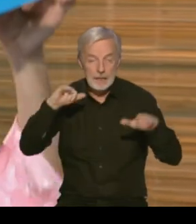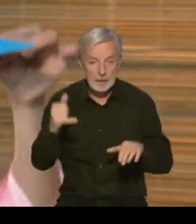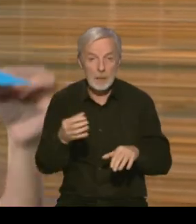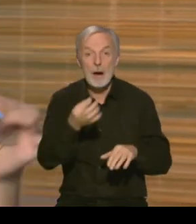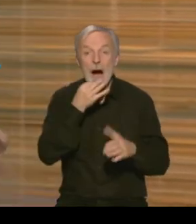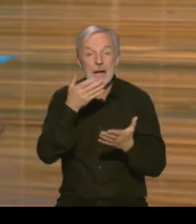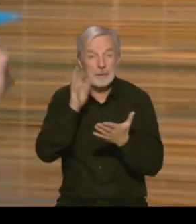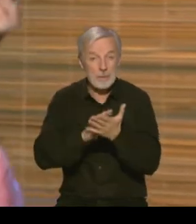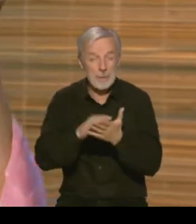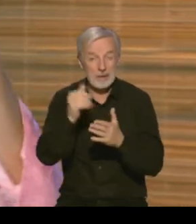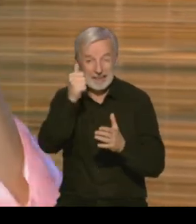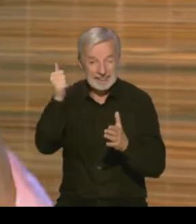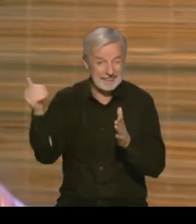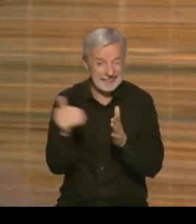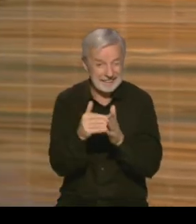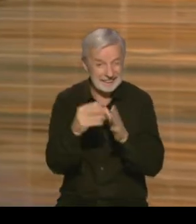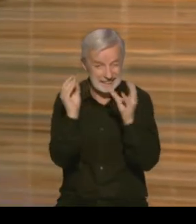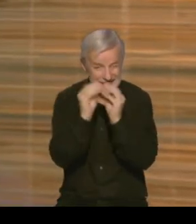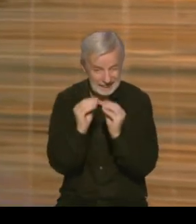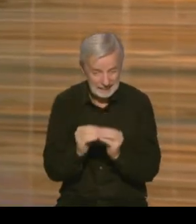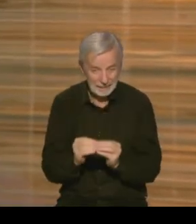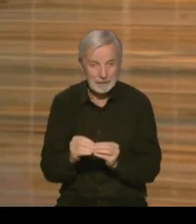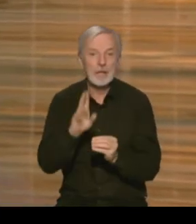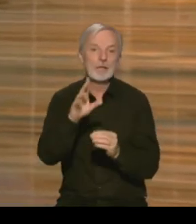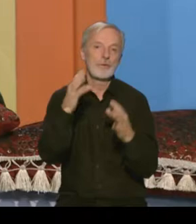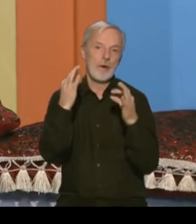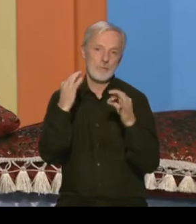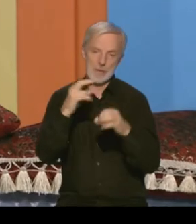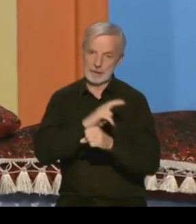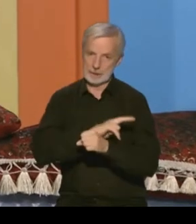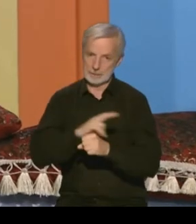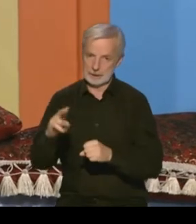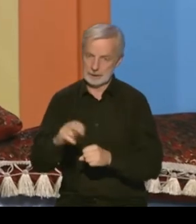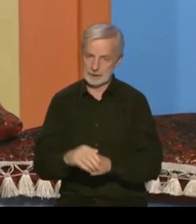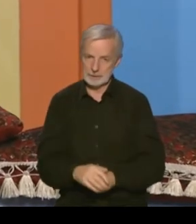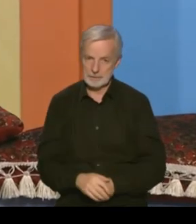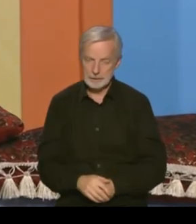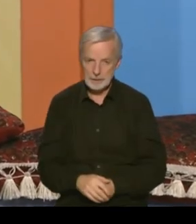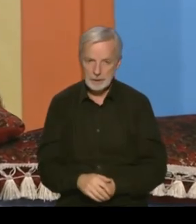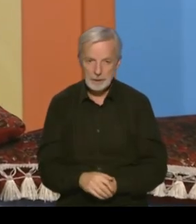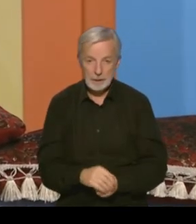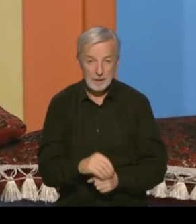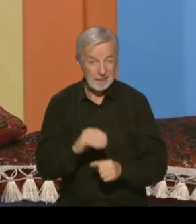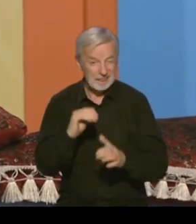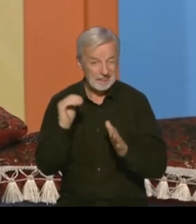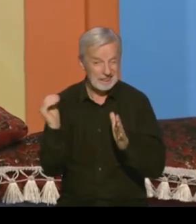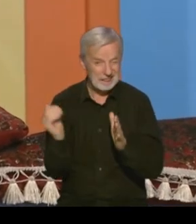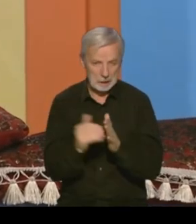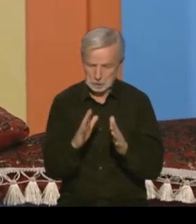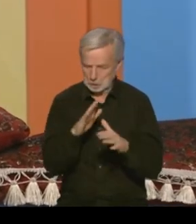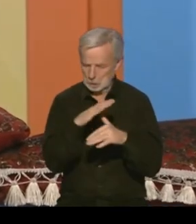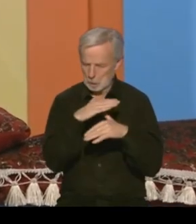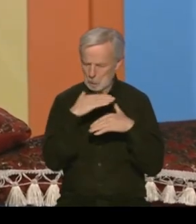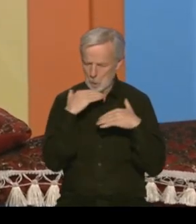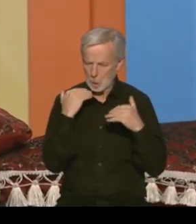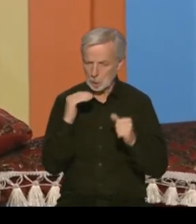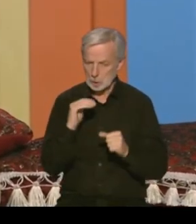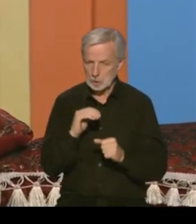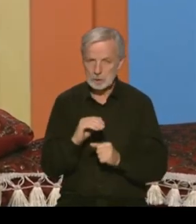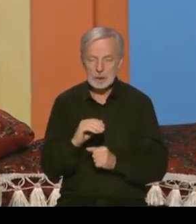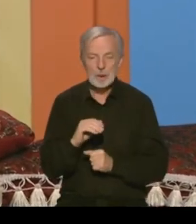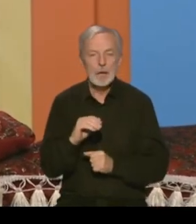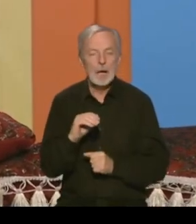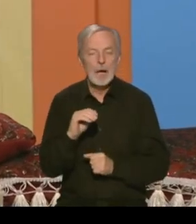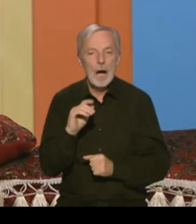1000 takových jeřábů, splní se ti přání. 1000? No tak to je strašlivácky moc. Ale nám už se